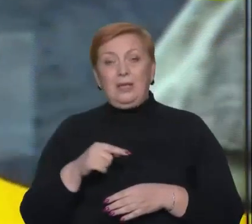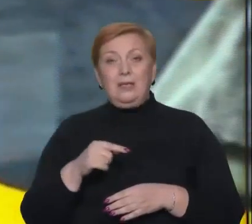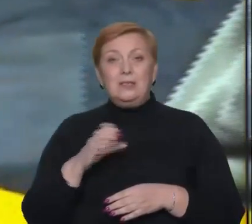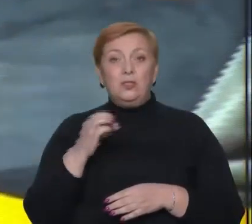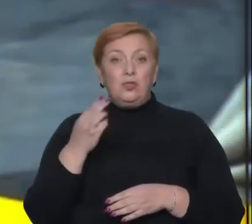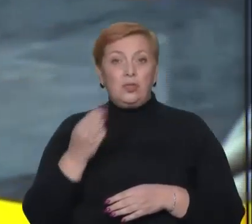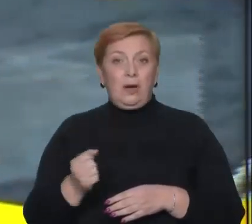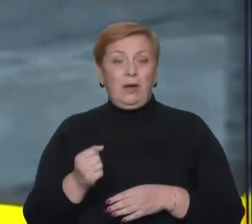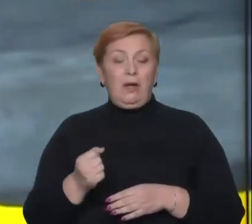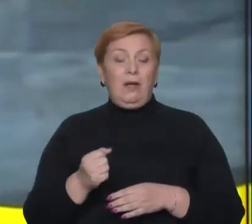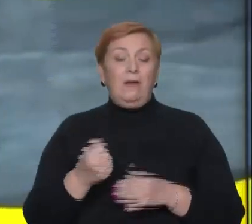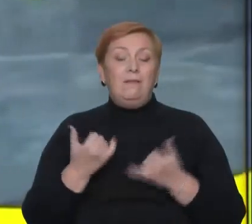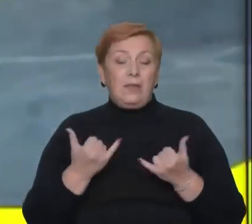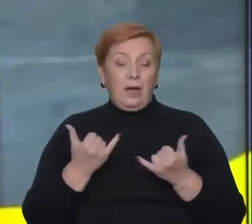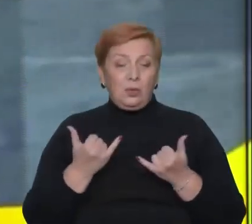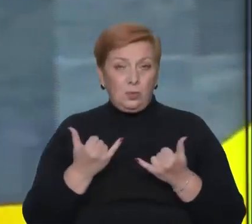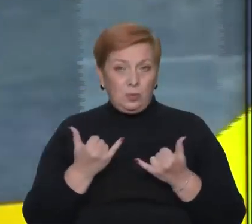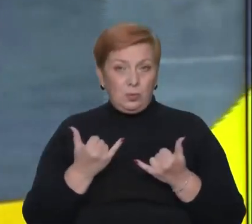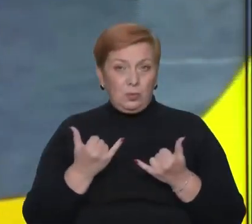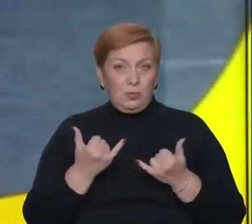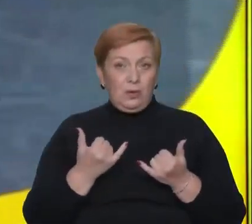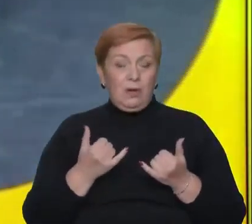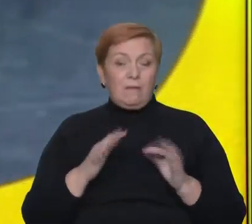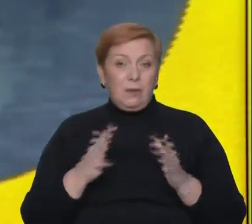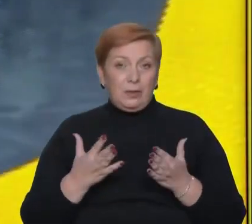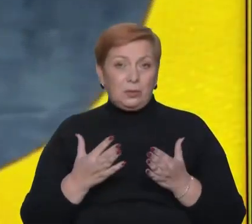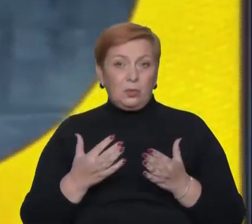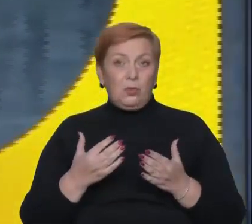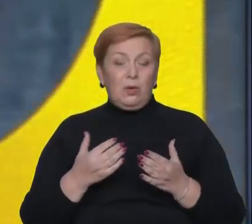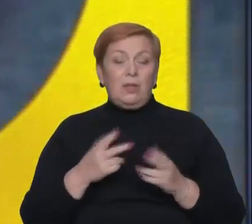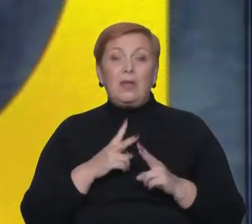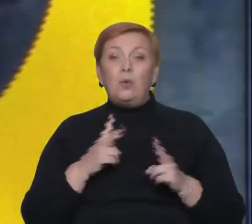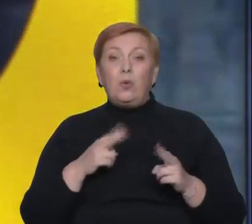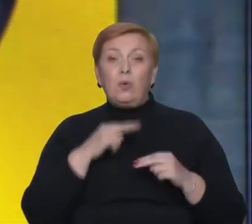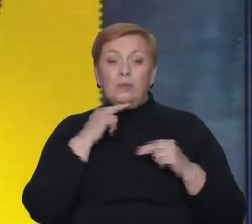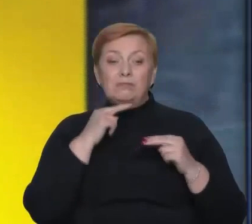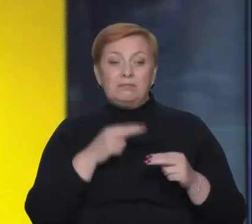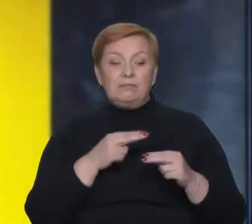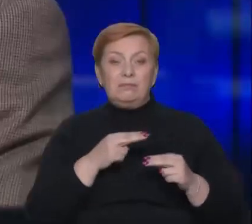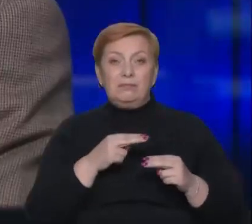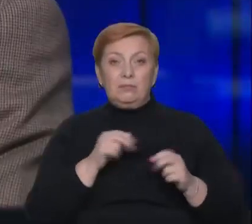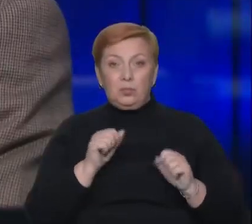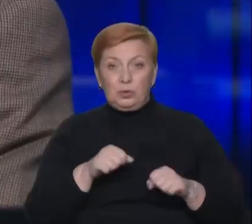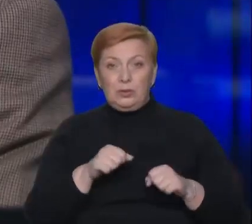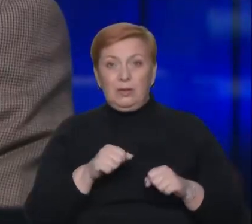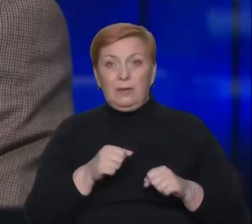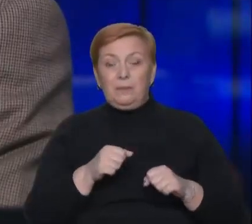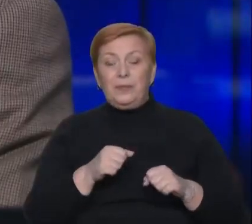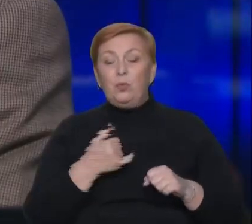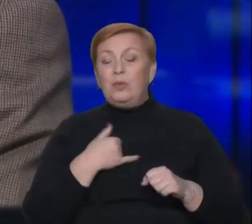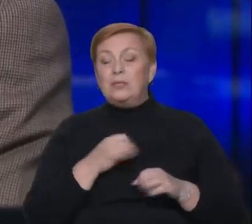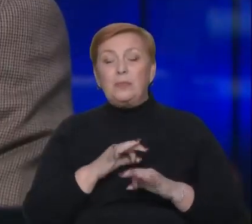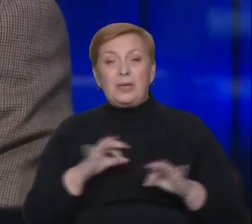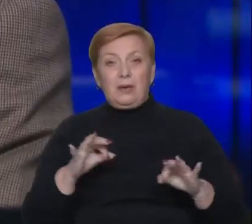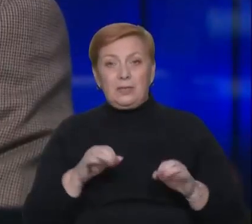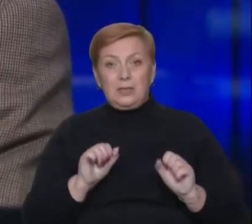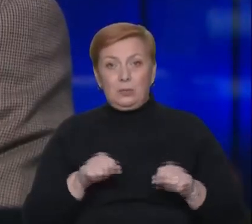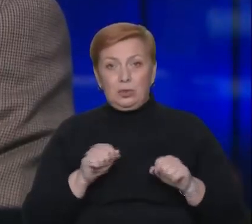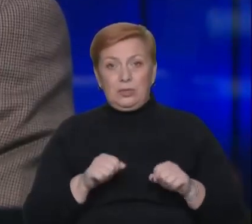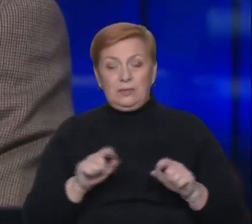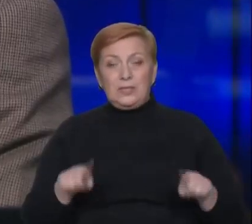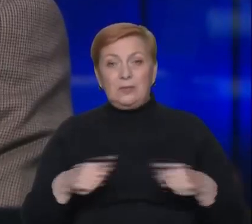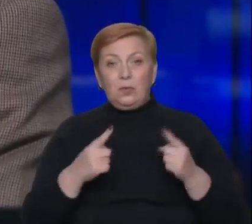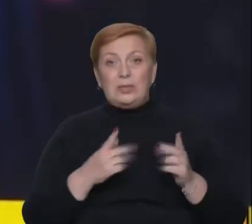даному випадку, якщо казати про на кого рівнятися, у нас є зараз прекрасна можливість створити системи і засоби,